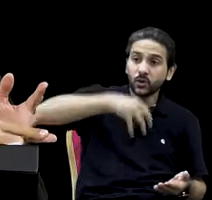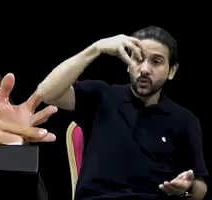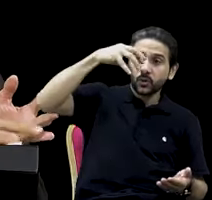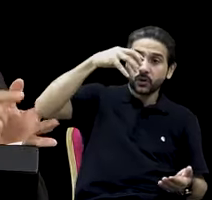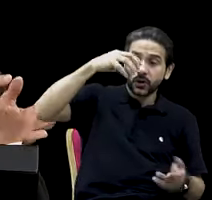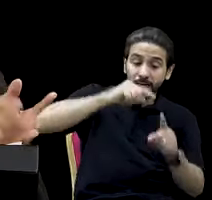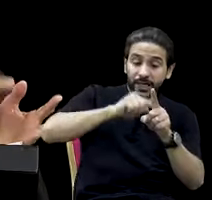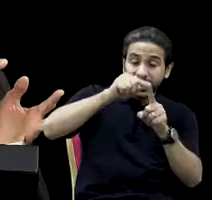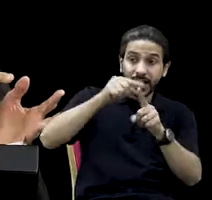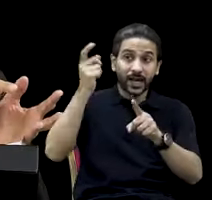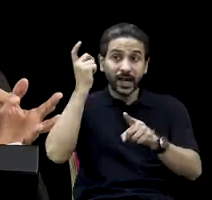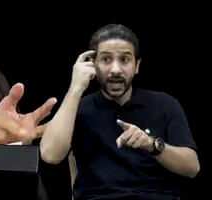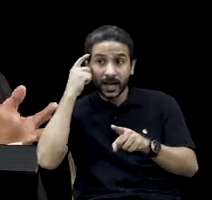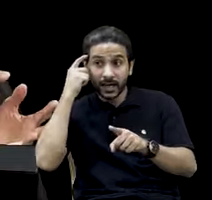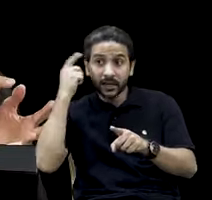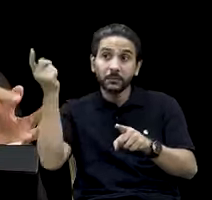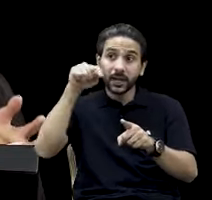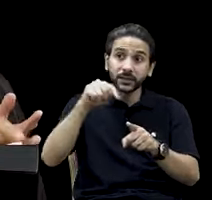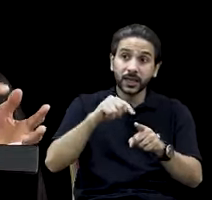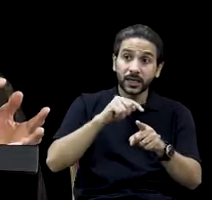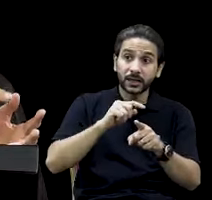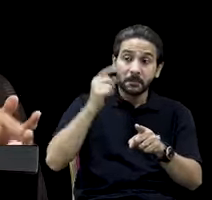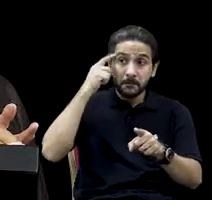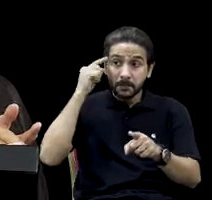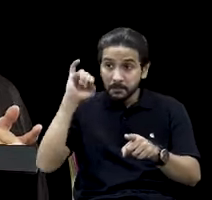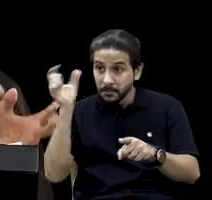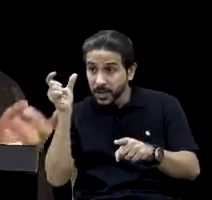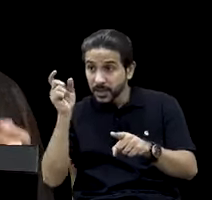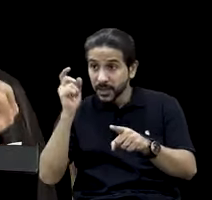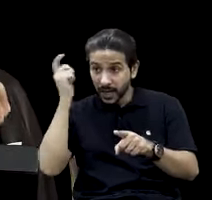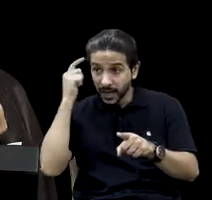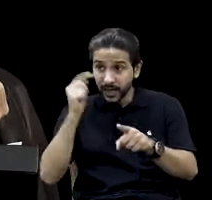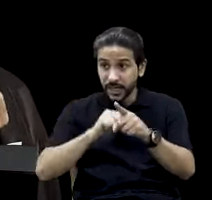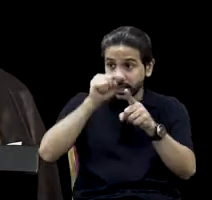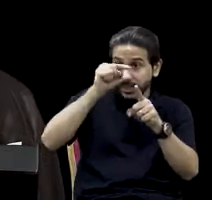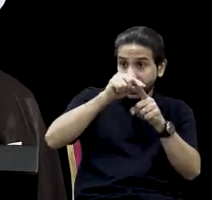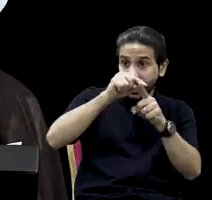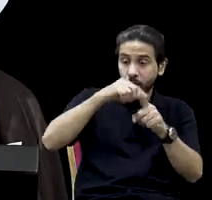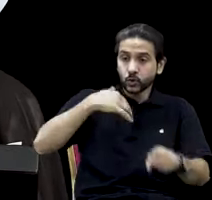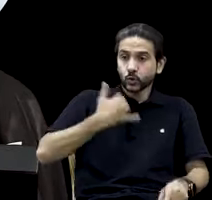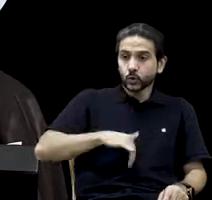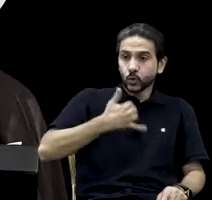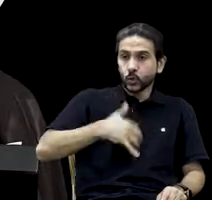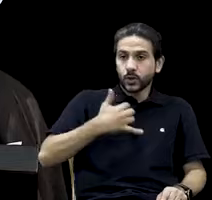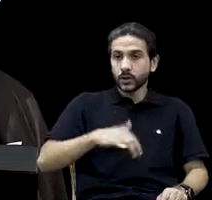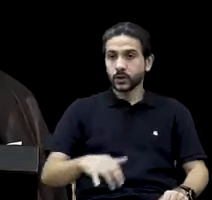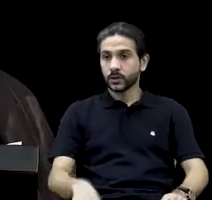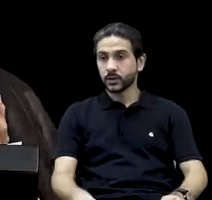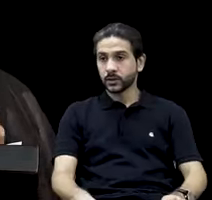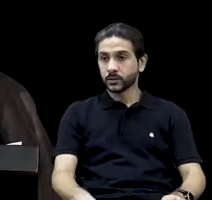العقل ثم من العقل انتقل وتمحور حول البحث في الشعور